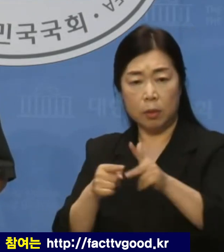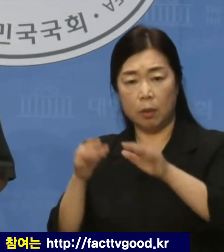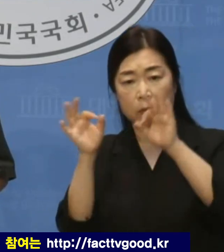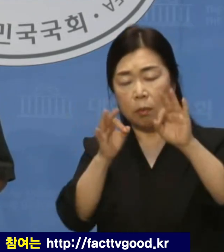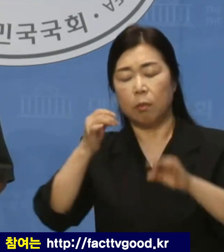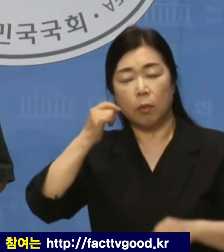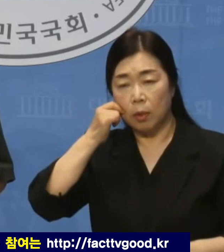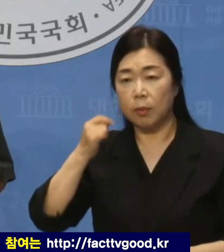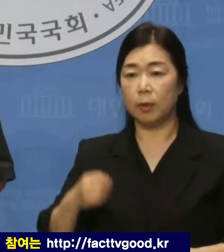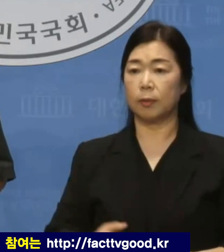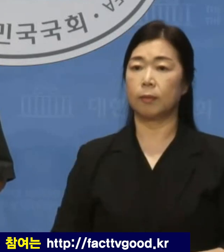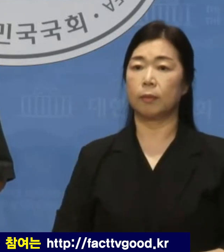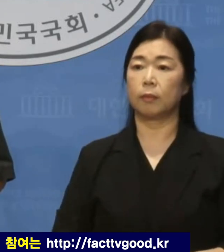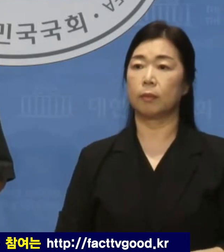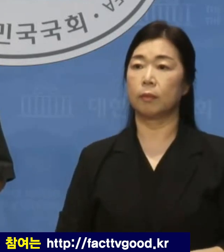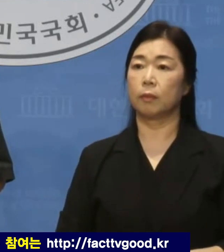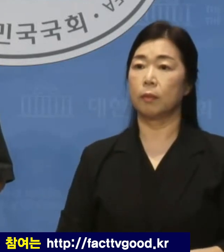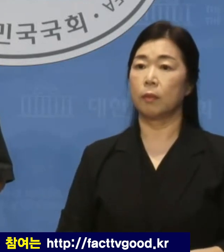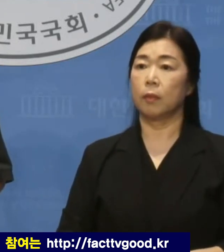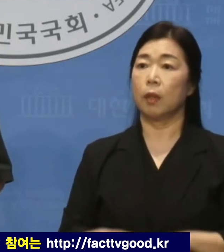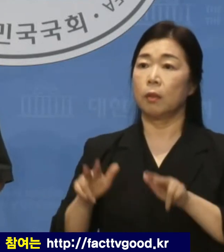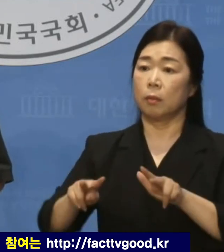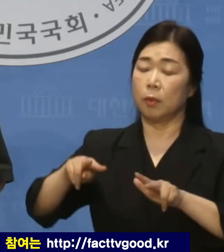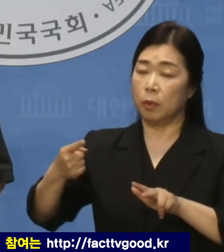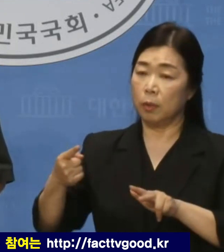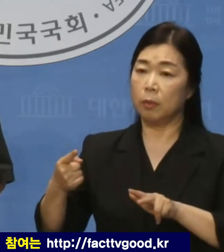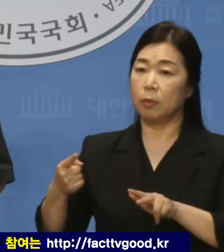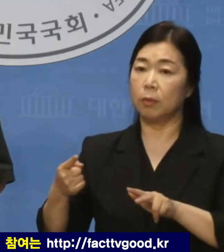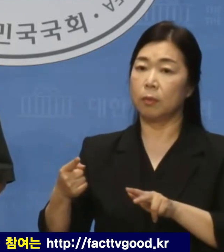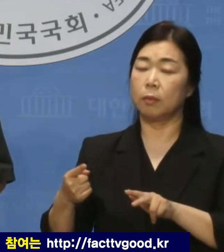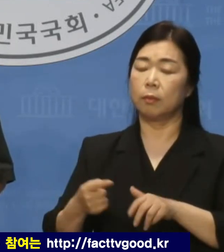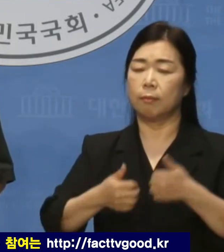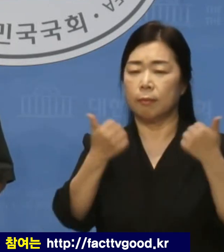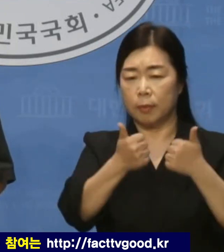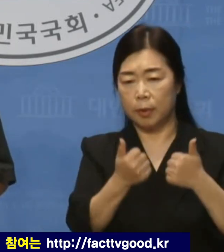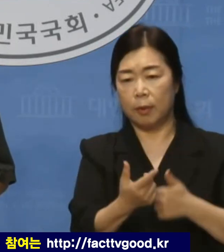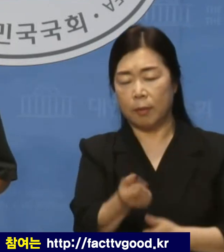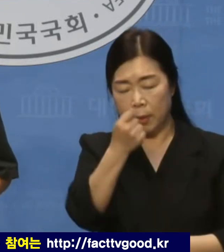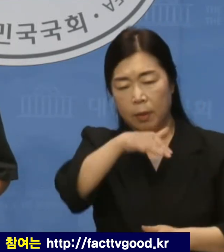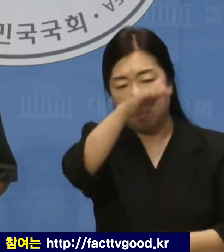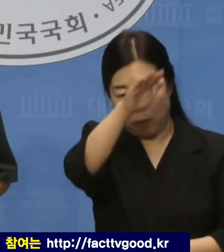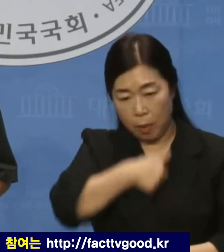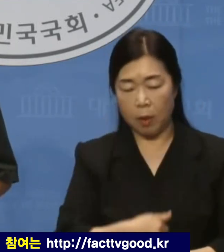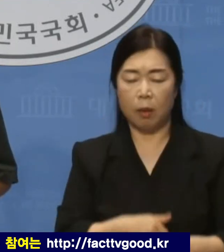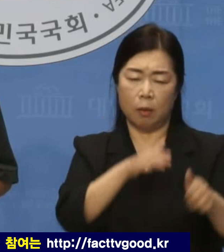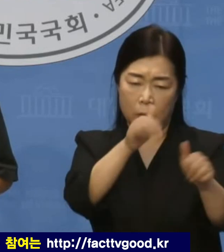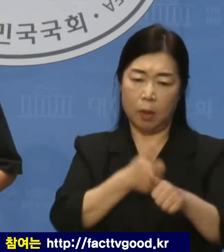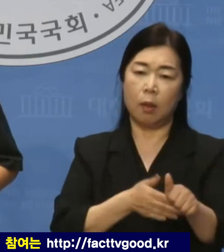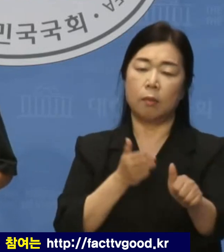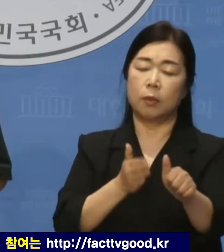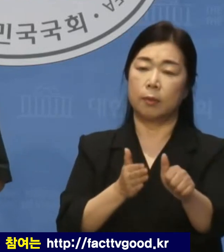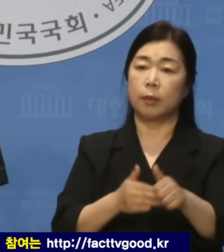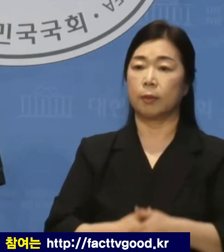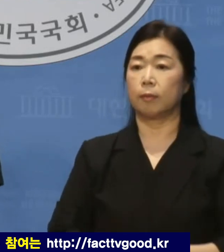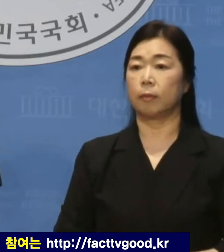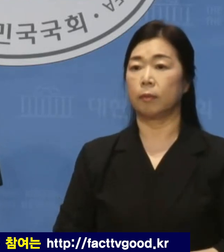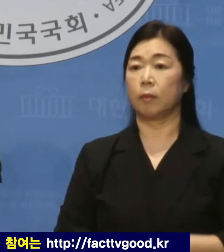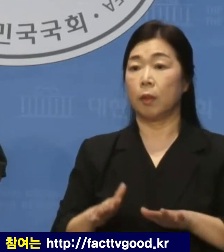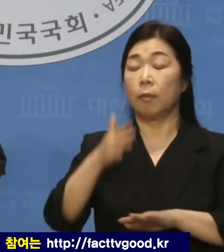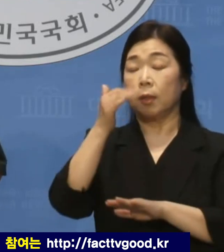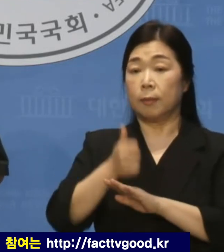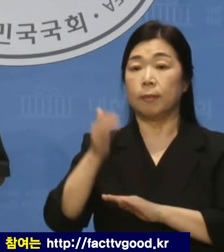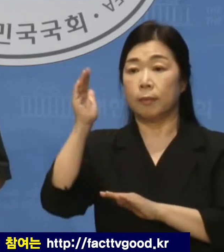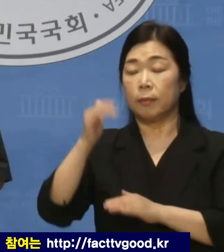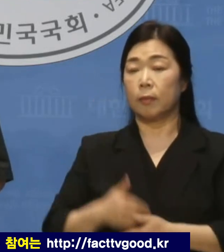납득하지 못하고 있습니다. 지금이라도 논의의 장으로 나와주시기를 간곡하게 호소합니다. 오늘